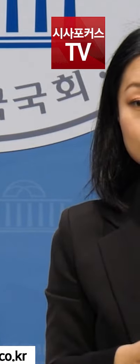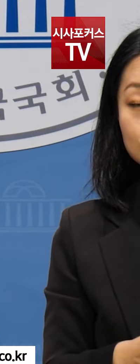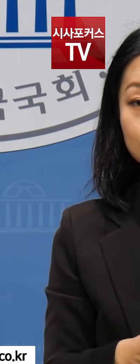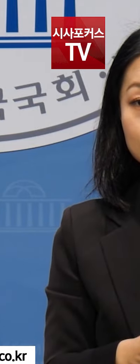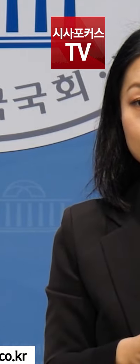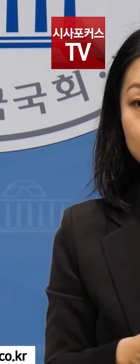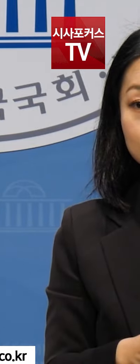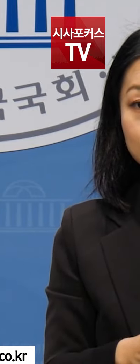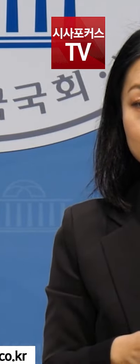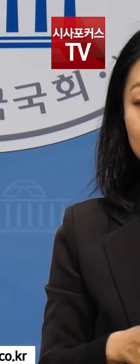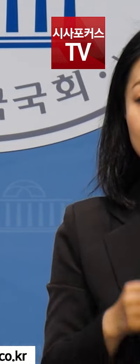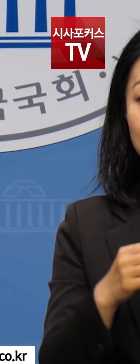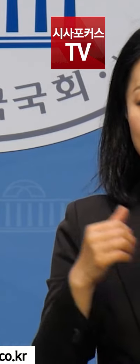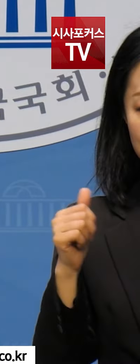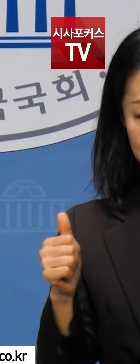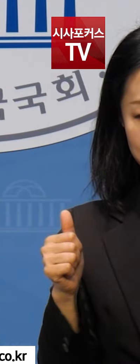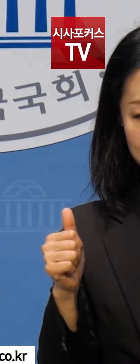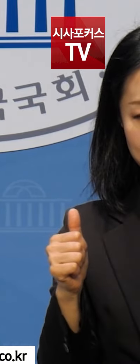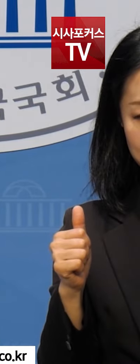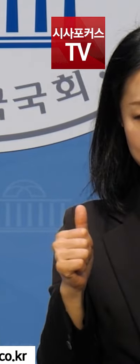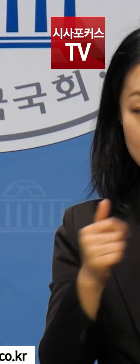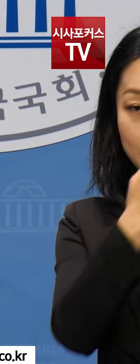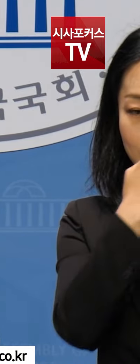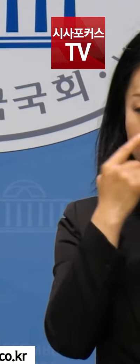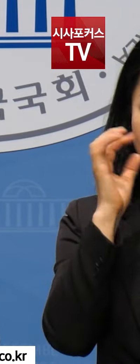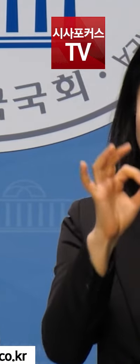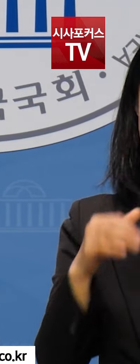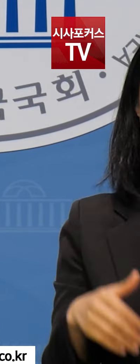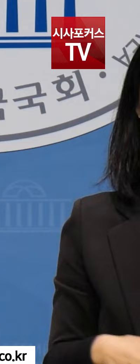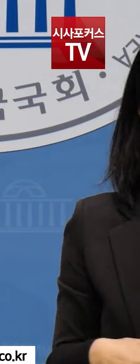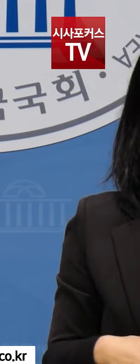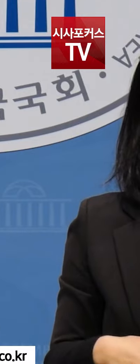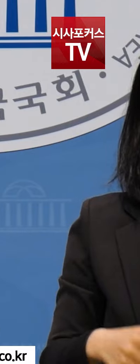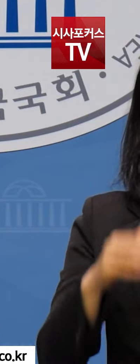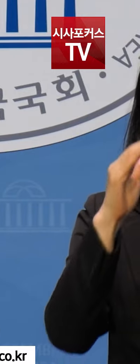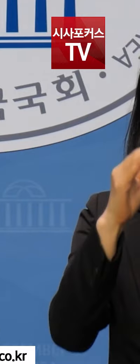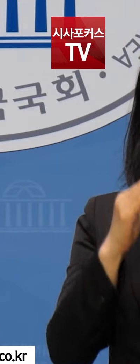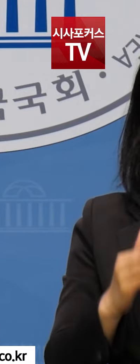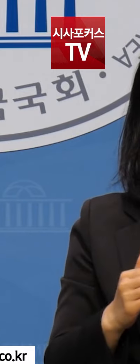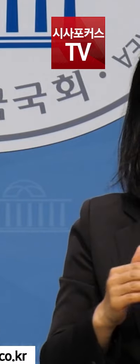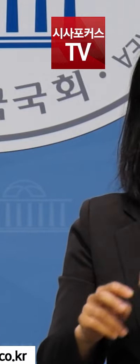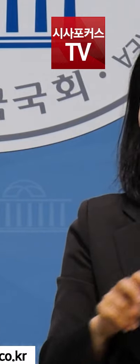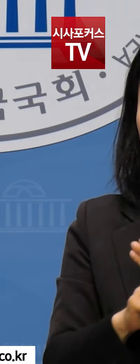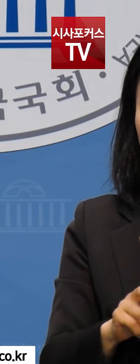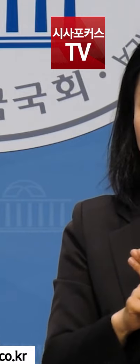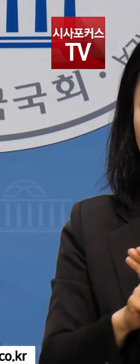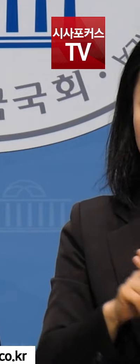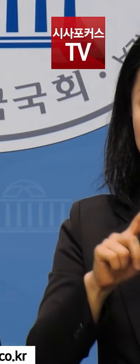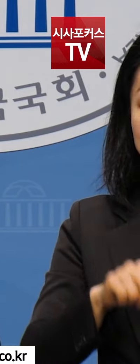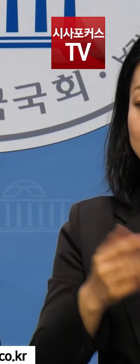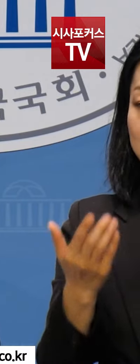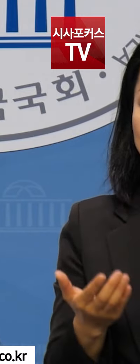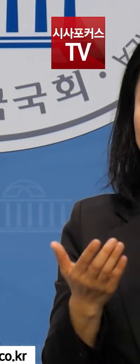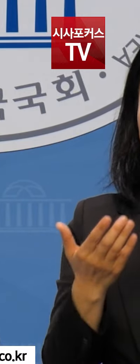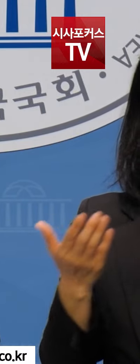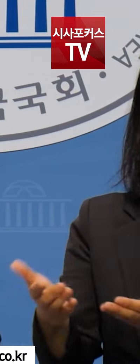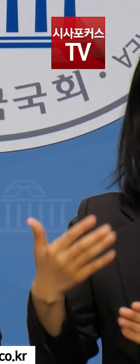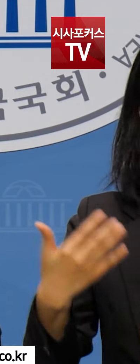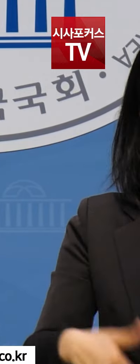궁극적으로 본안에서 심리하여 판단할 부분이라며 절차적 위법성 여부에 대해서는 판단하지 않고